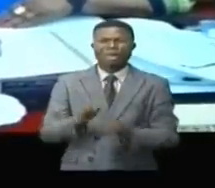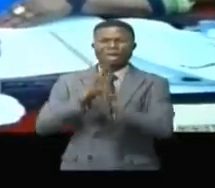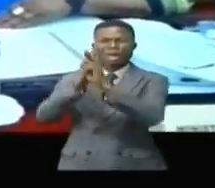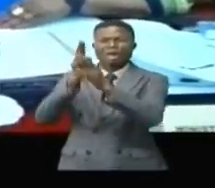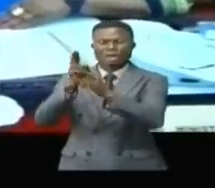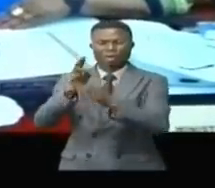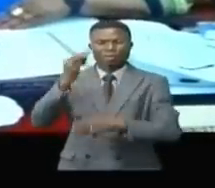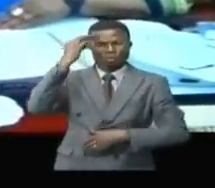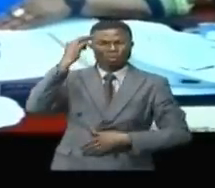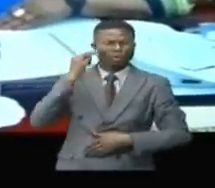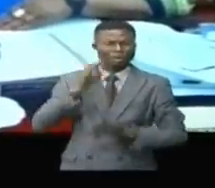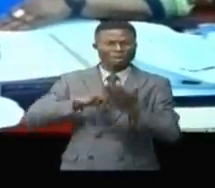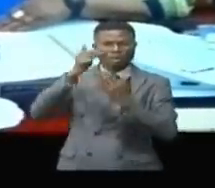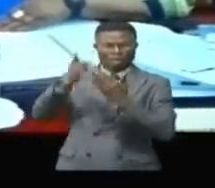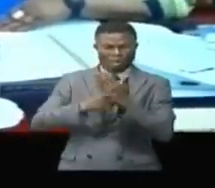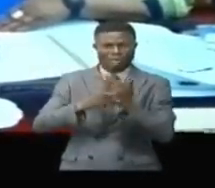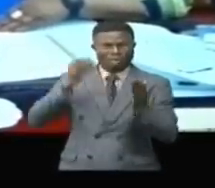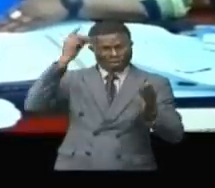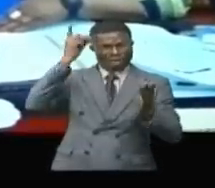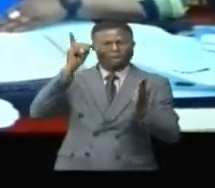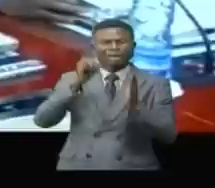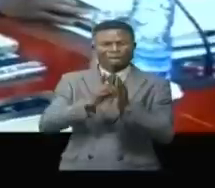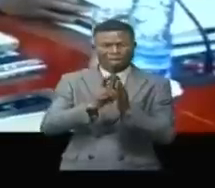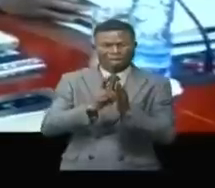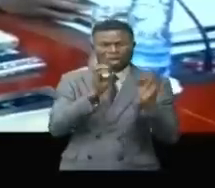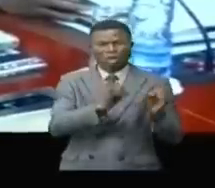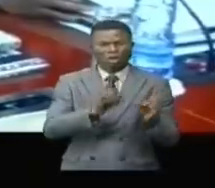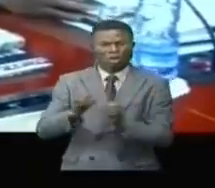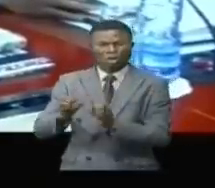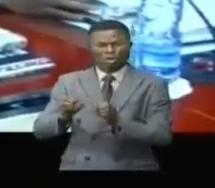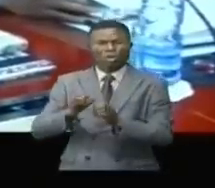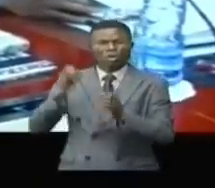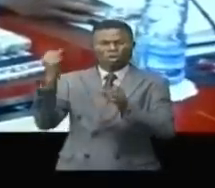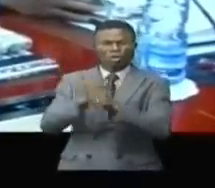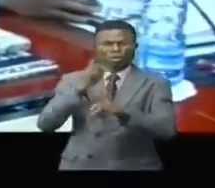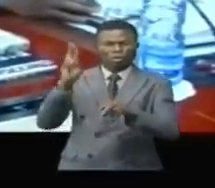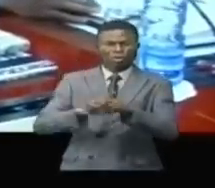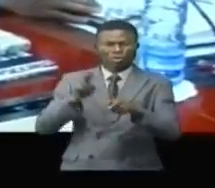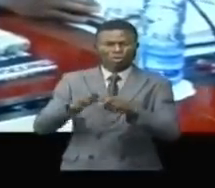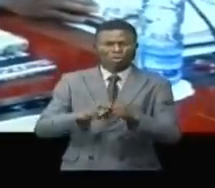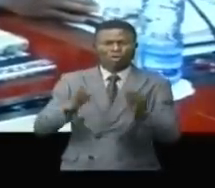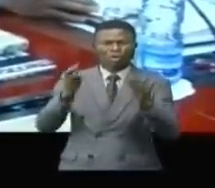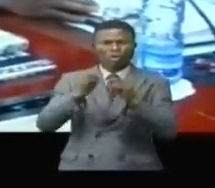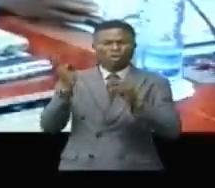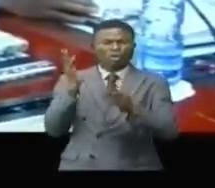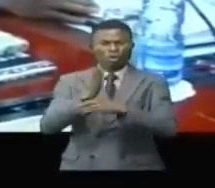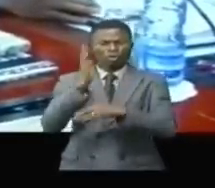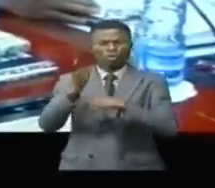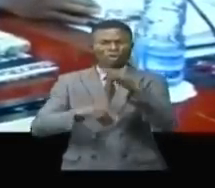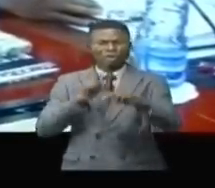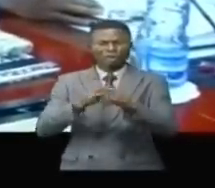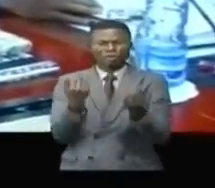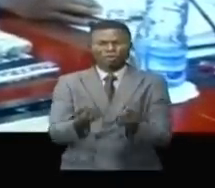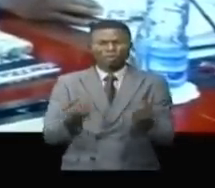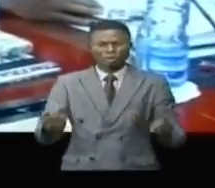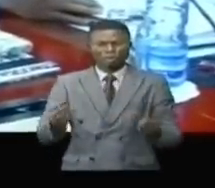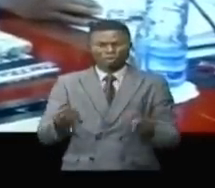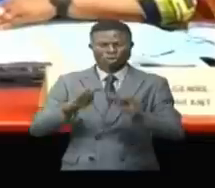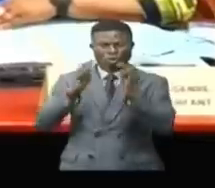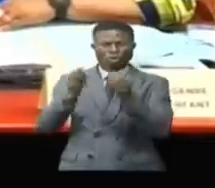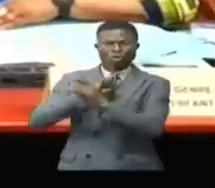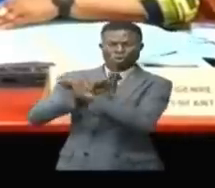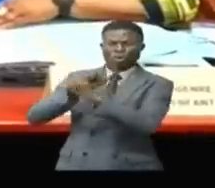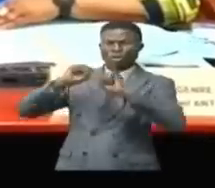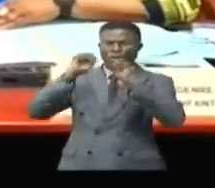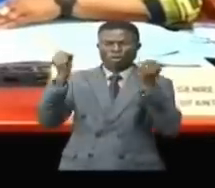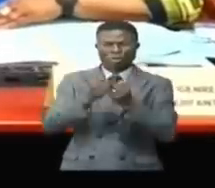Conseil le projet de décret portant organisation et fonctionnement du Conseil national de l'enfant, organe de protection